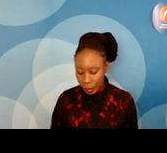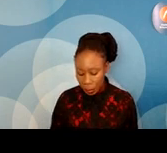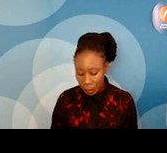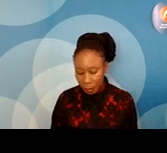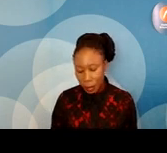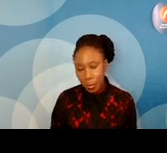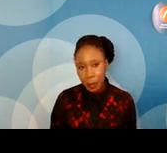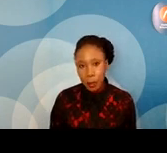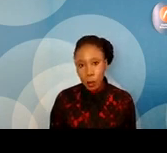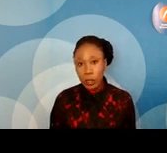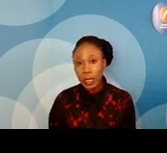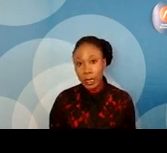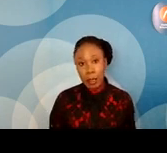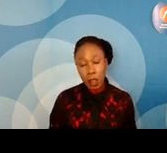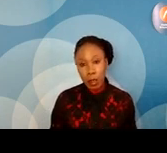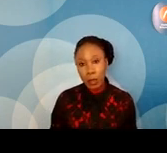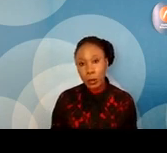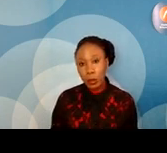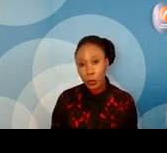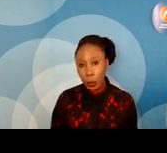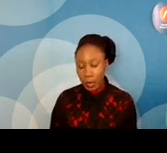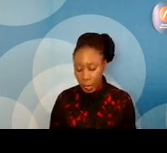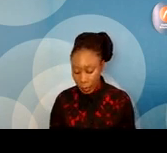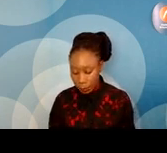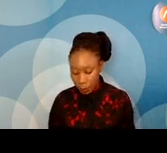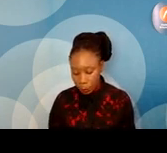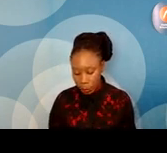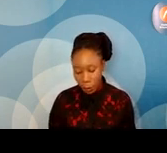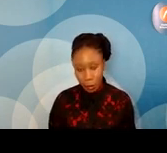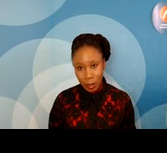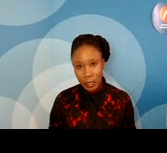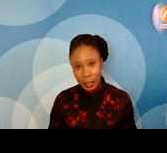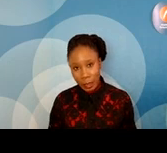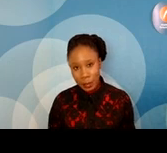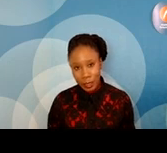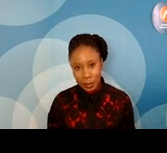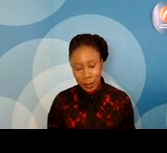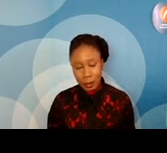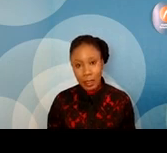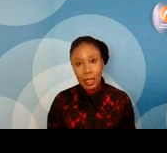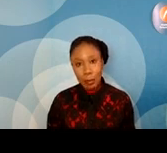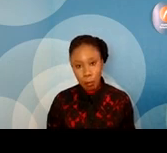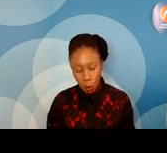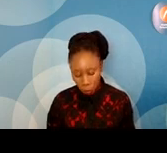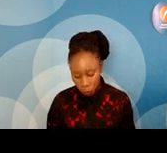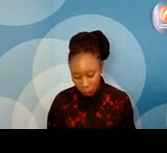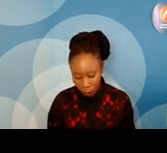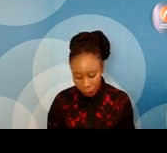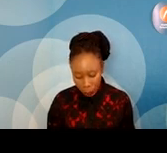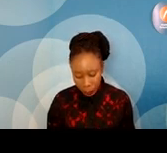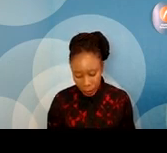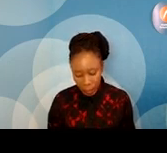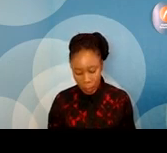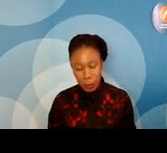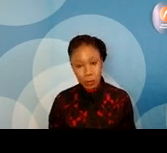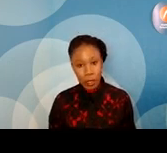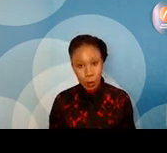inte diskriminera. Och det kan man göra utifrån arbetsmiljö, jämställdhet,